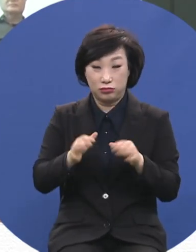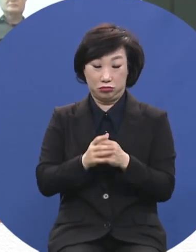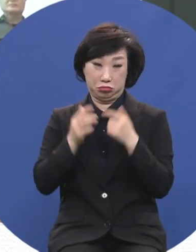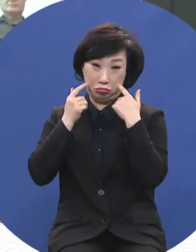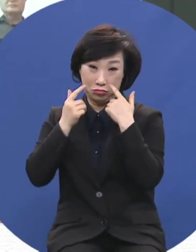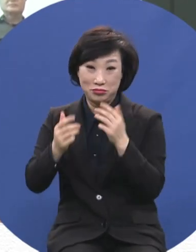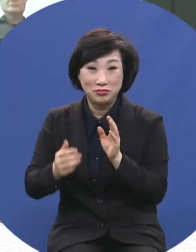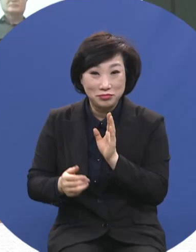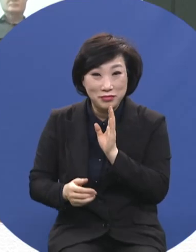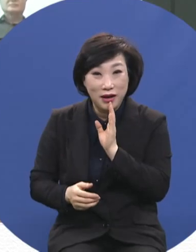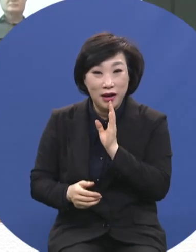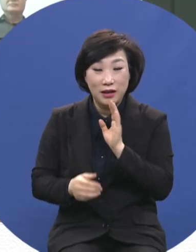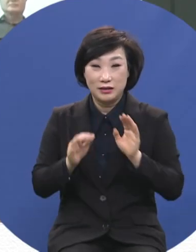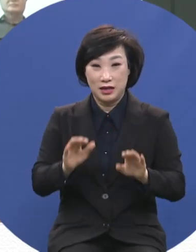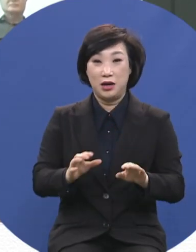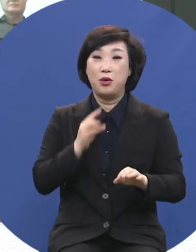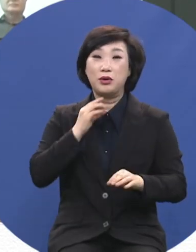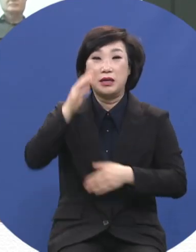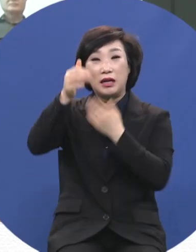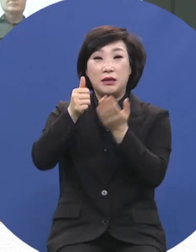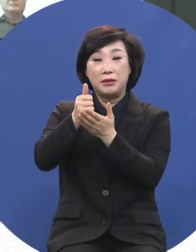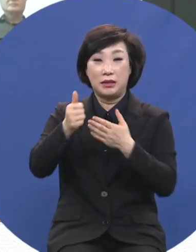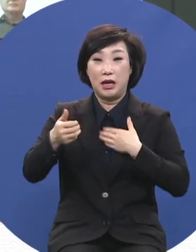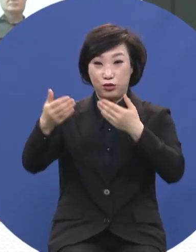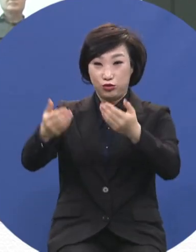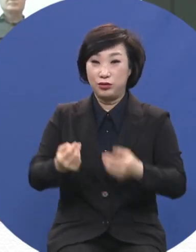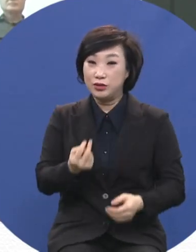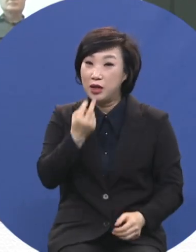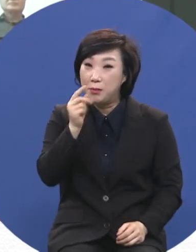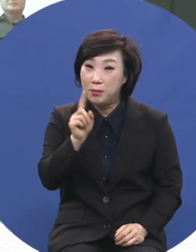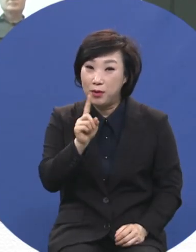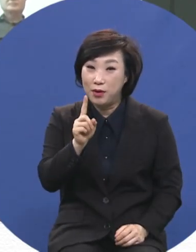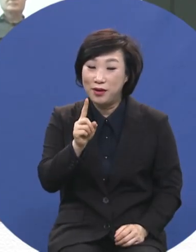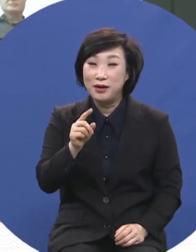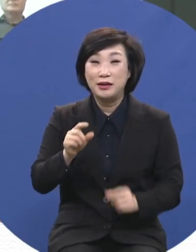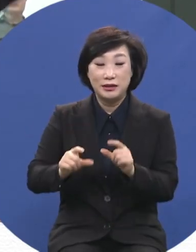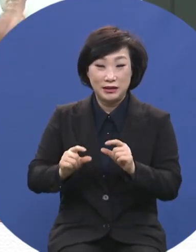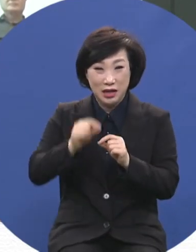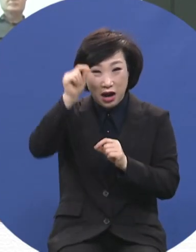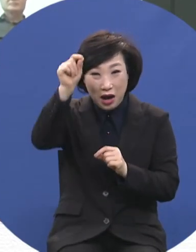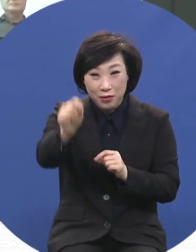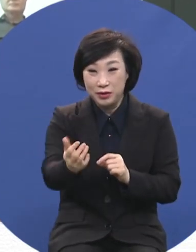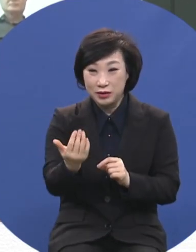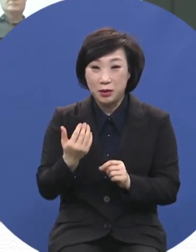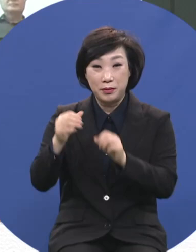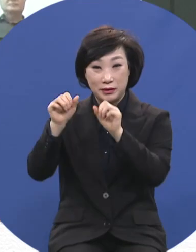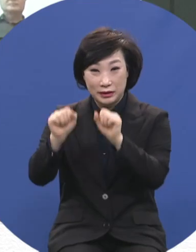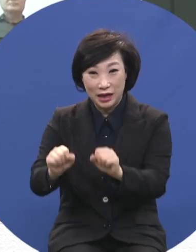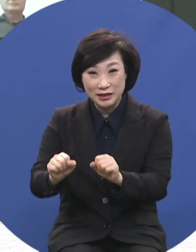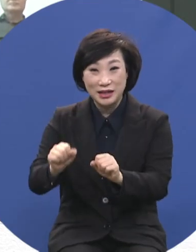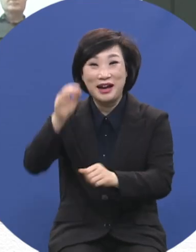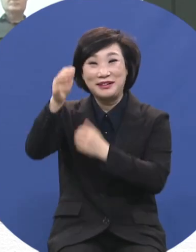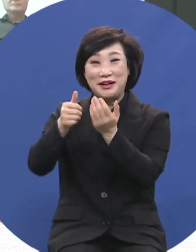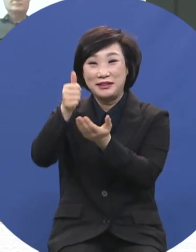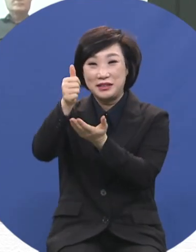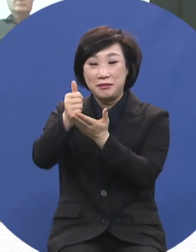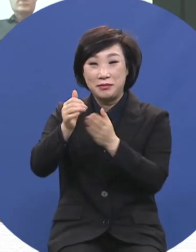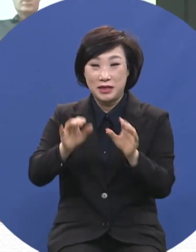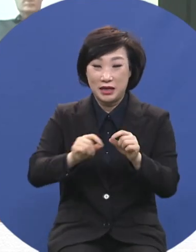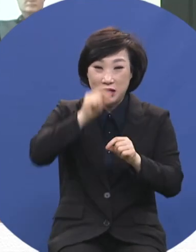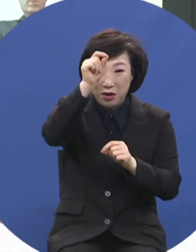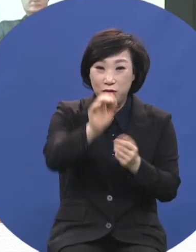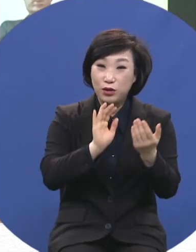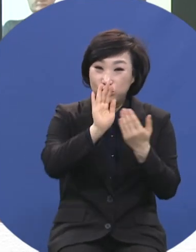그러니까 오직 하나님이 내게 주시는 생명은 영원 전부터 계신 분이, 영원